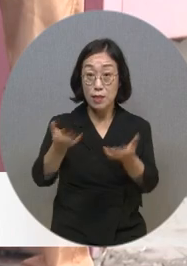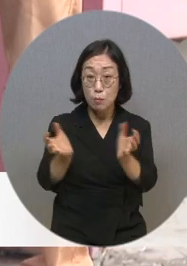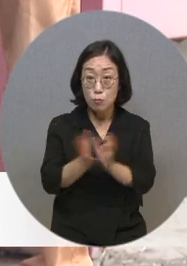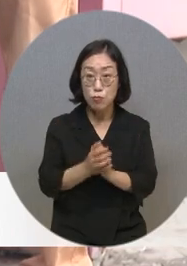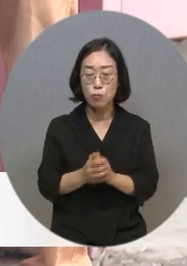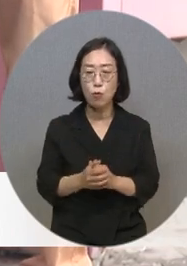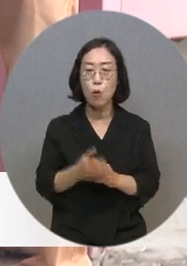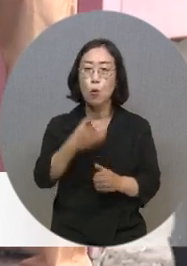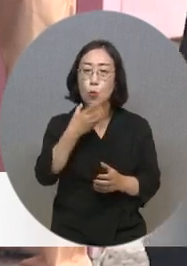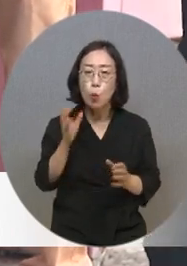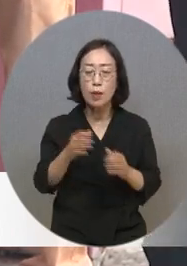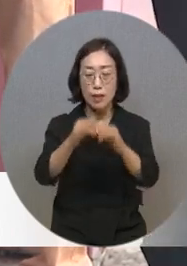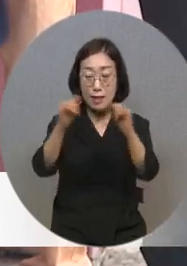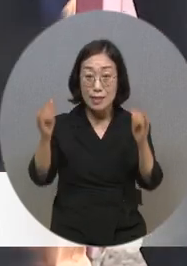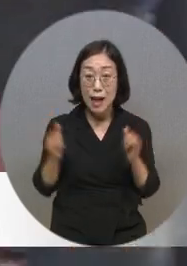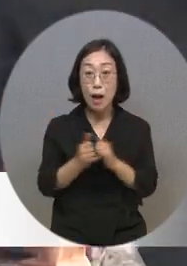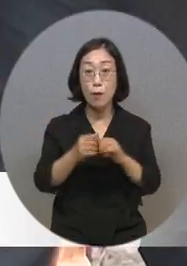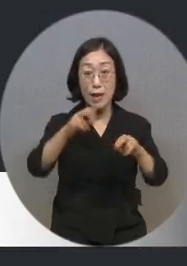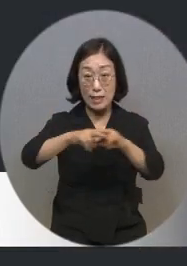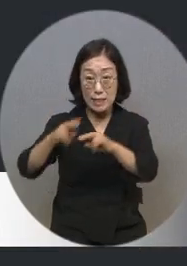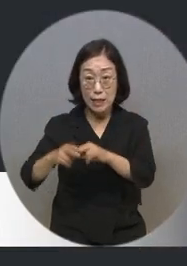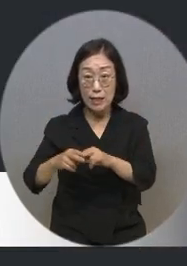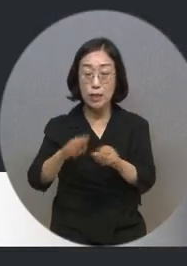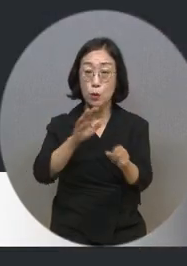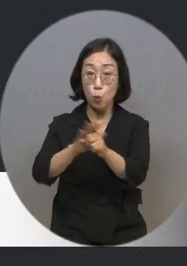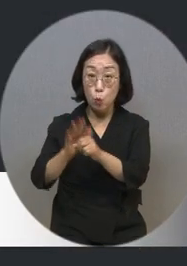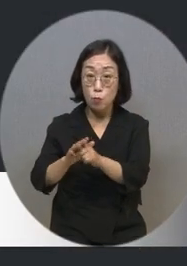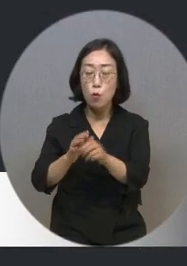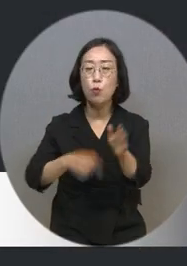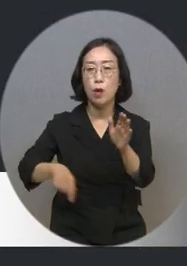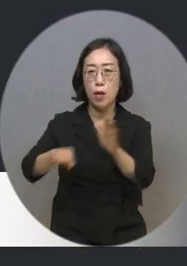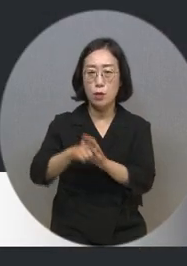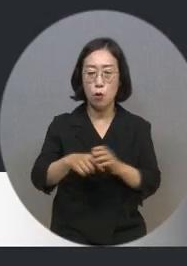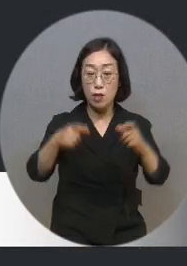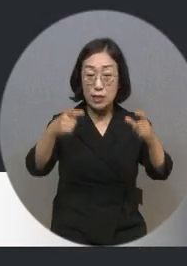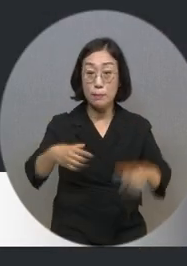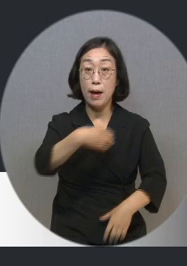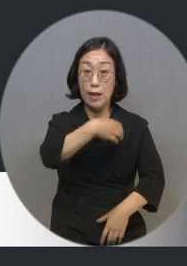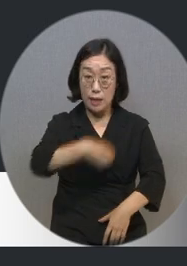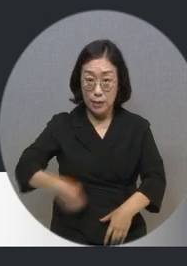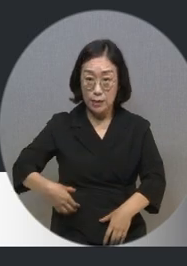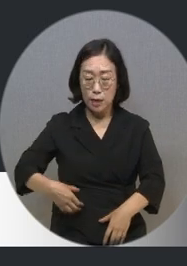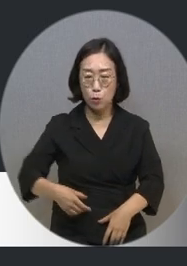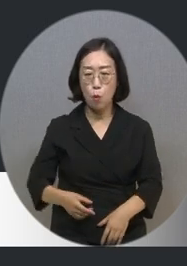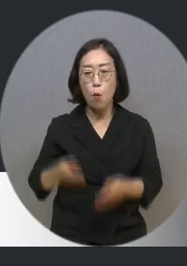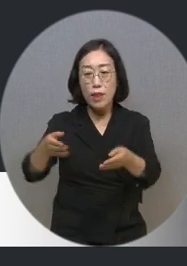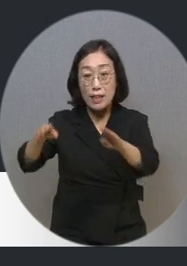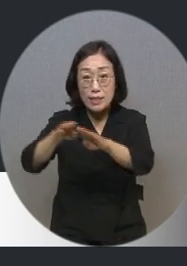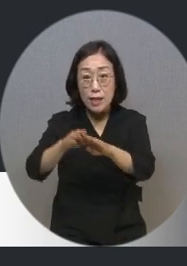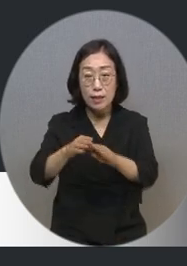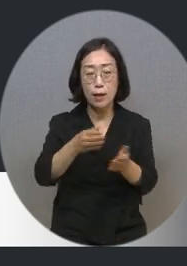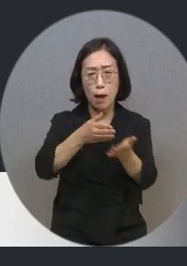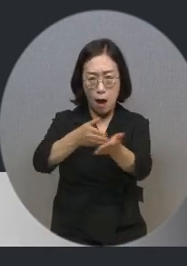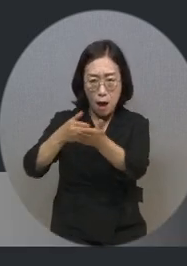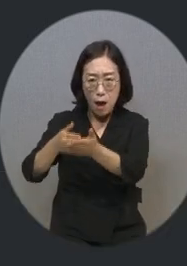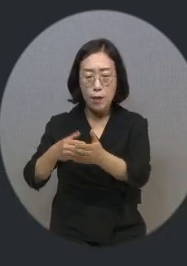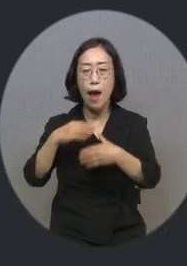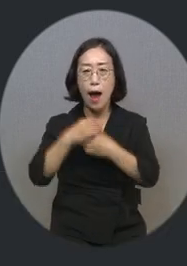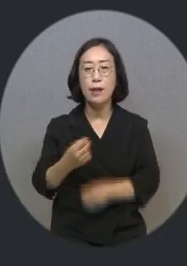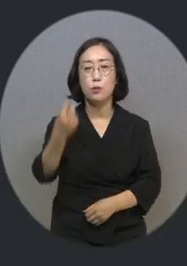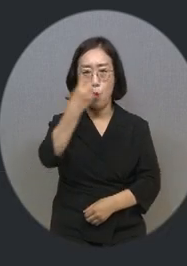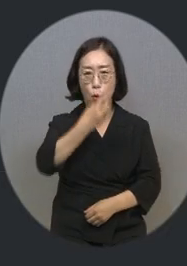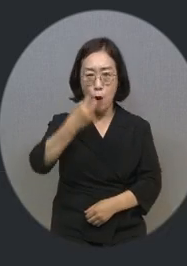사회활동 지원사업 혹서기 운영 지침을 지방자치단체와 수행기관에 안내해 안전관리를 강화한다고